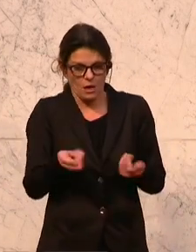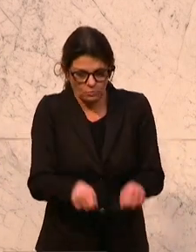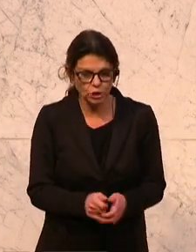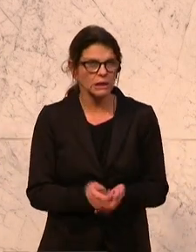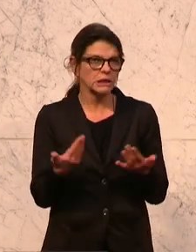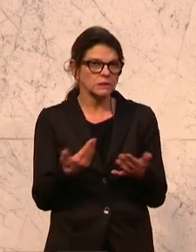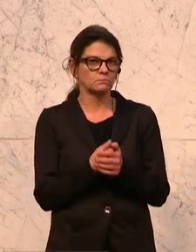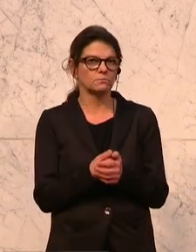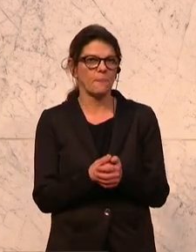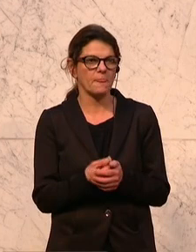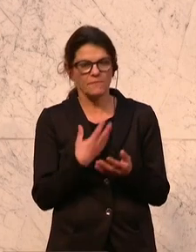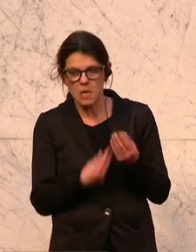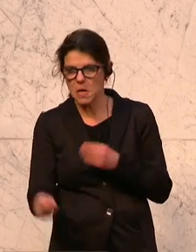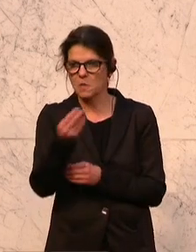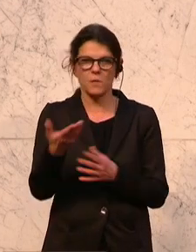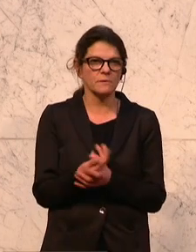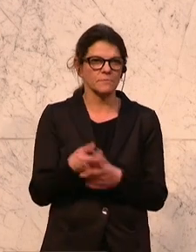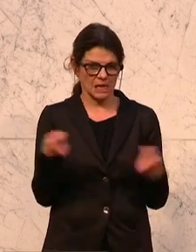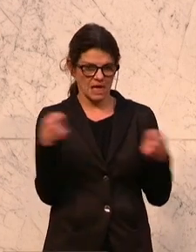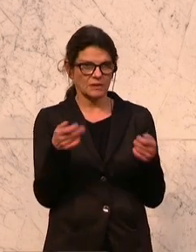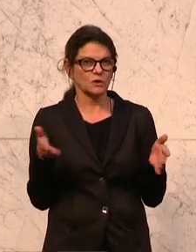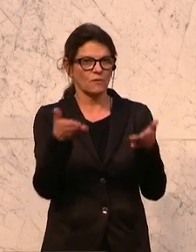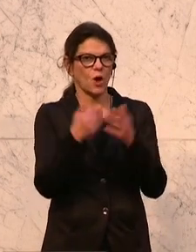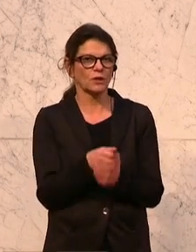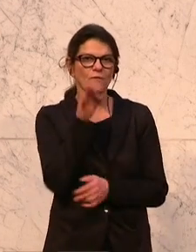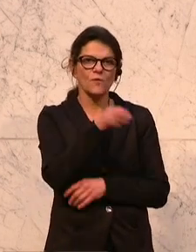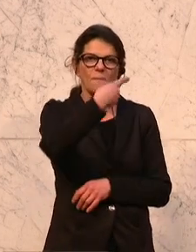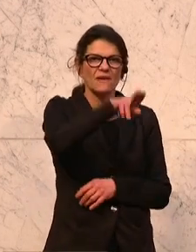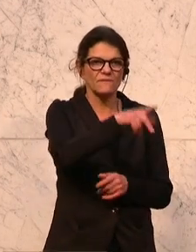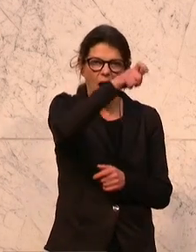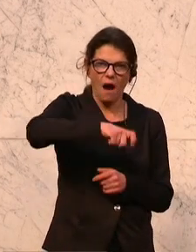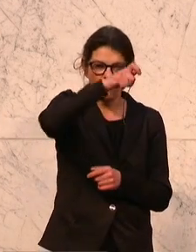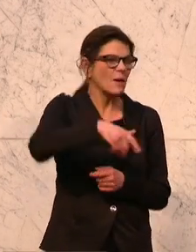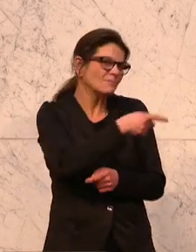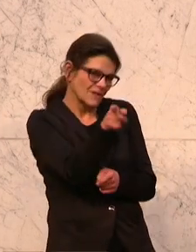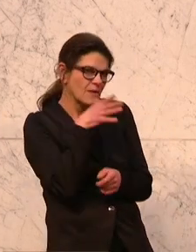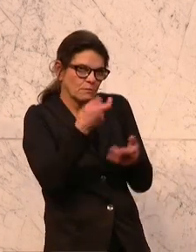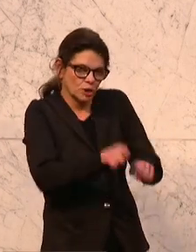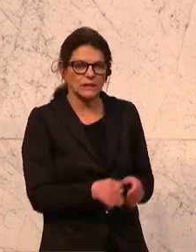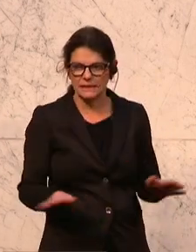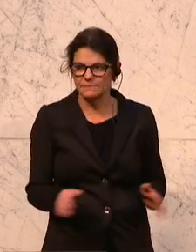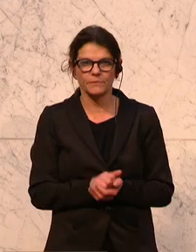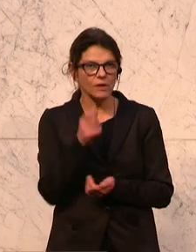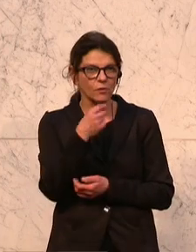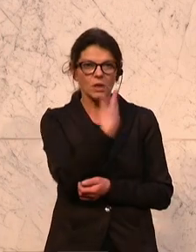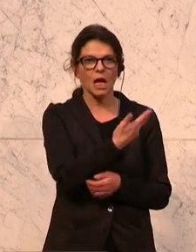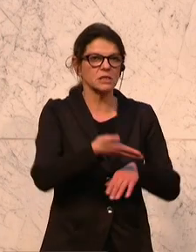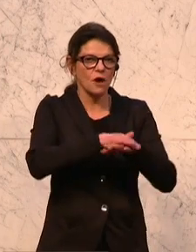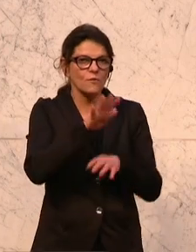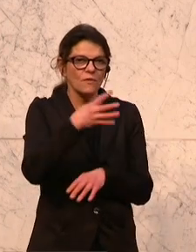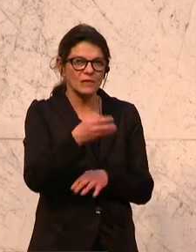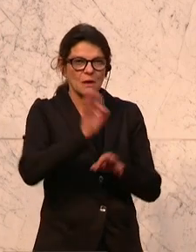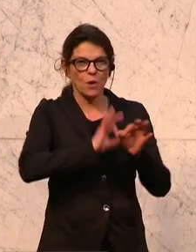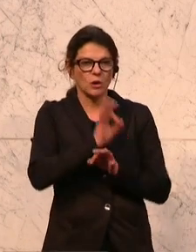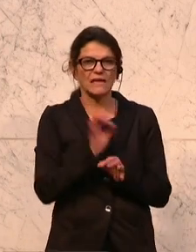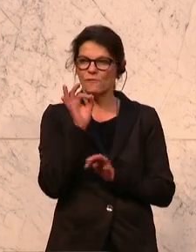wieder erhöhen die Investitionsförderungen für PV, oder Sie werden es beschließen, von